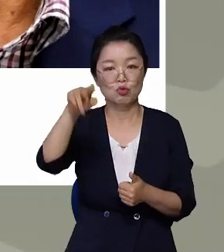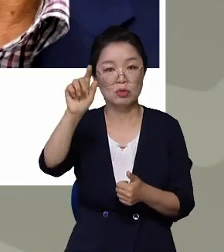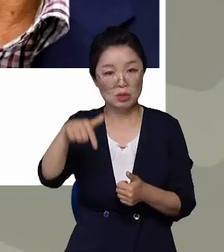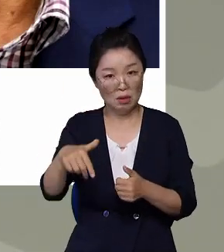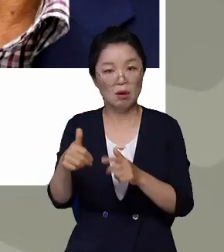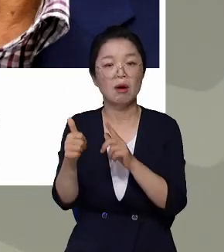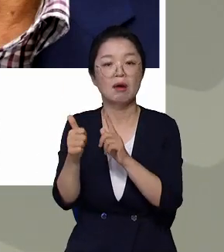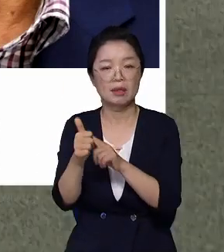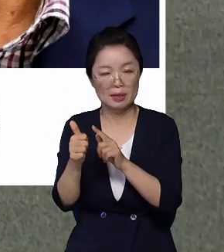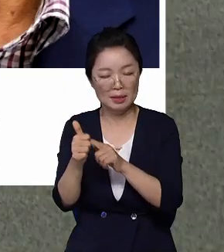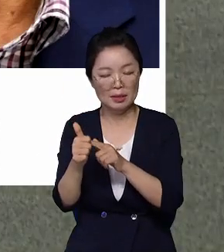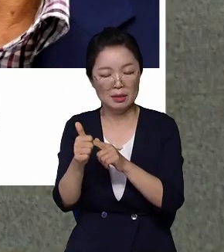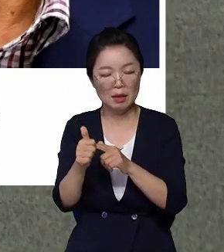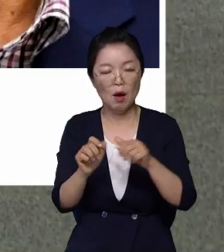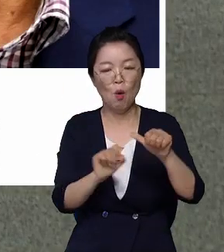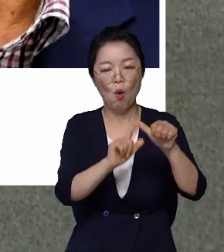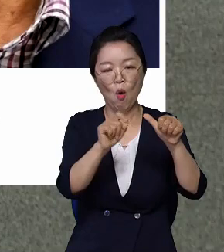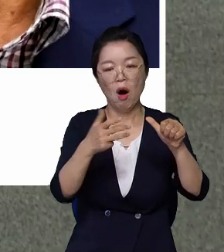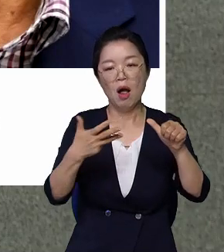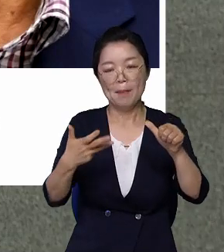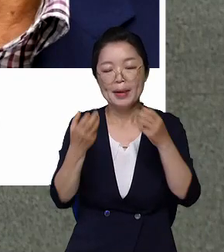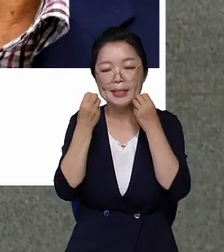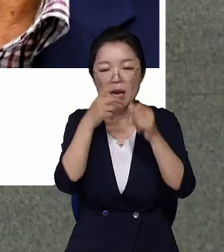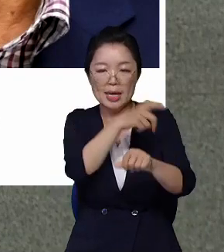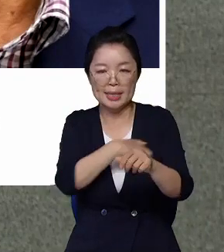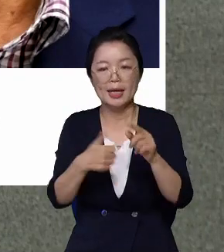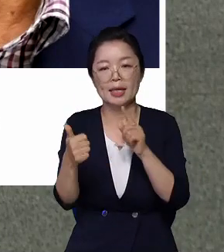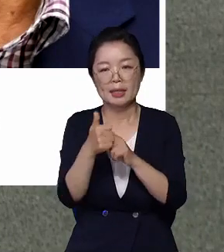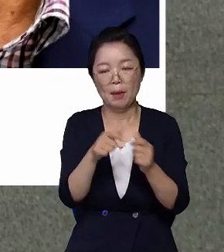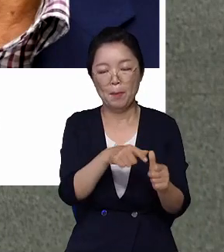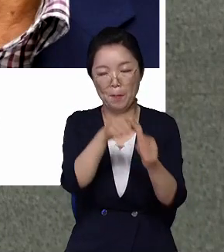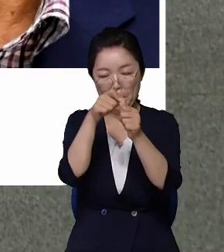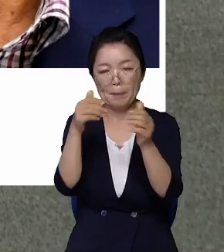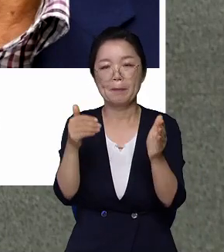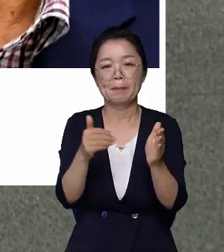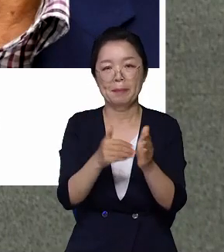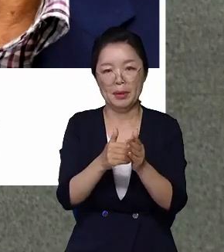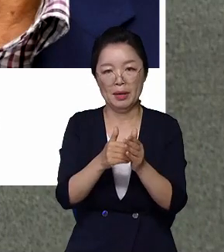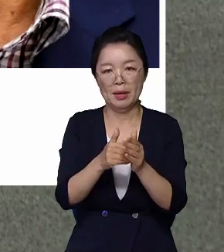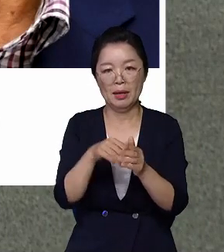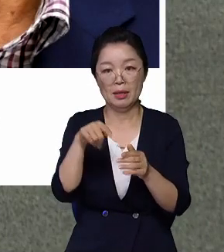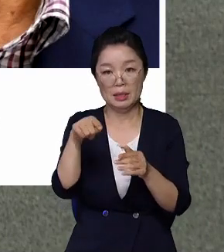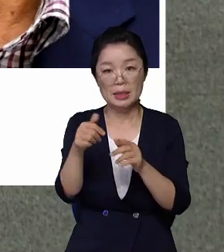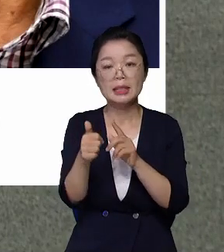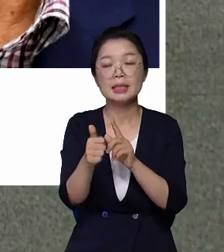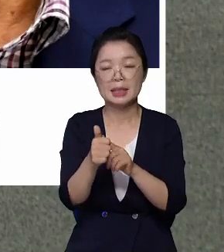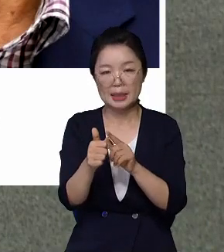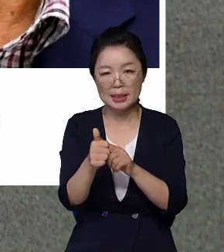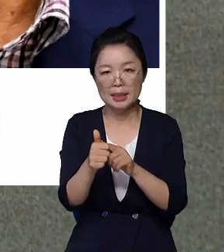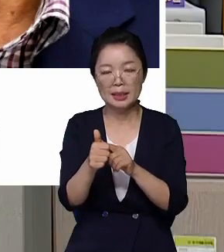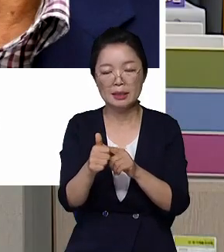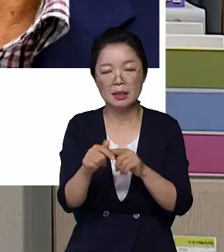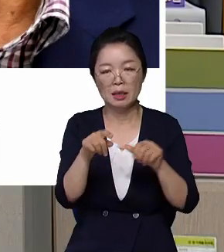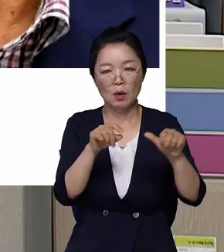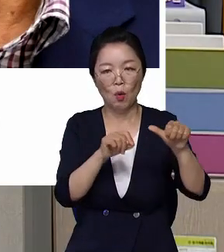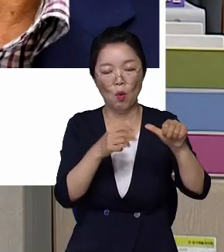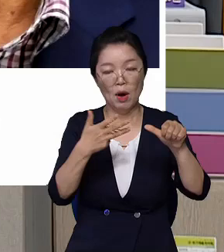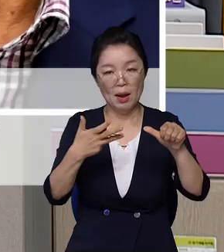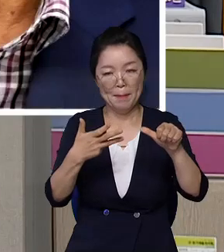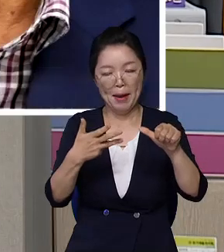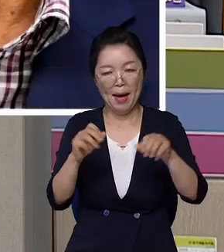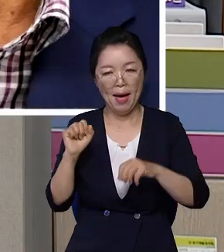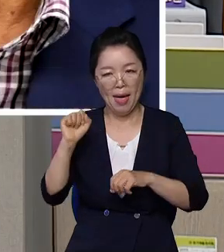광주전남 민주화운동 동지회 상임고문을 신임 이사장으로 선출했습니다. 친임 원순석 이사장은 5.18